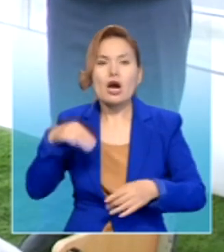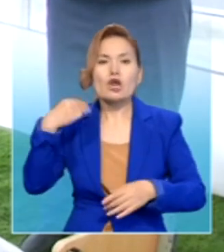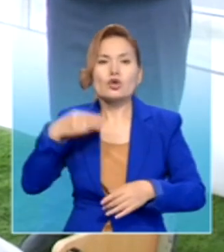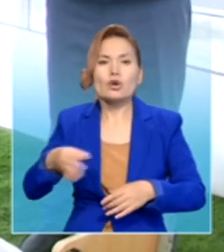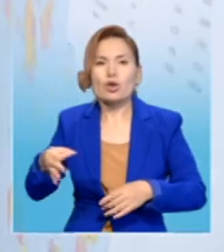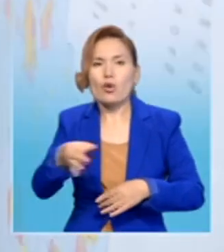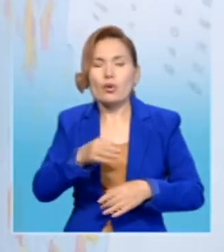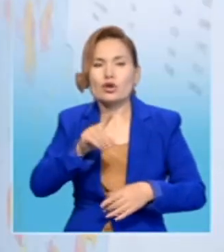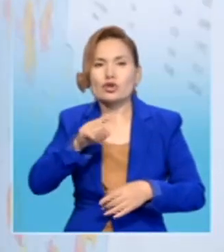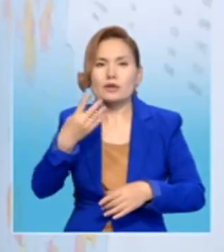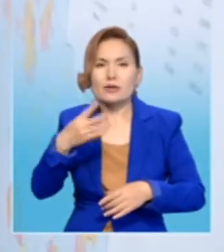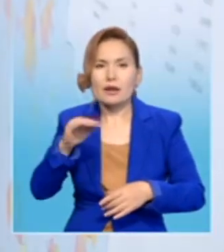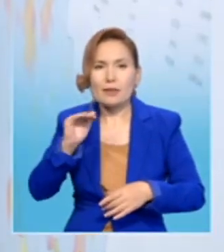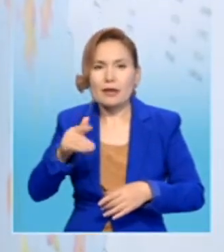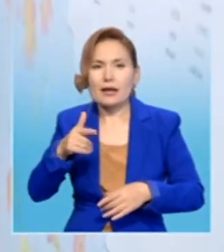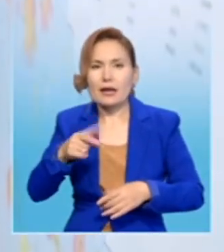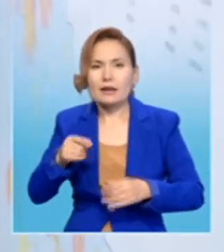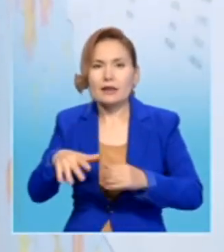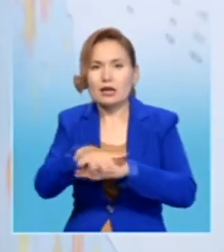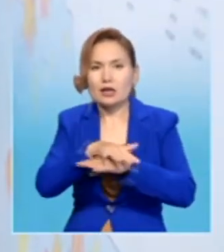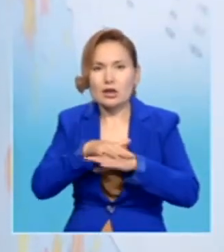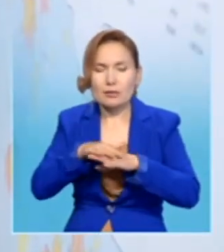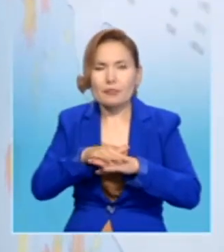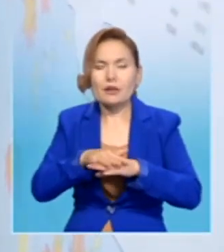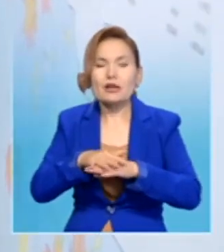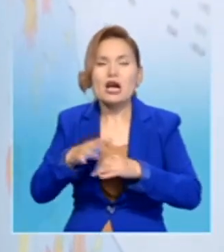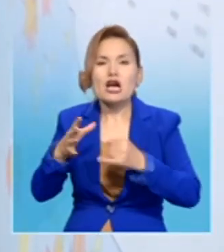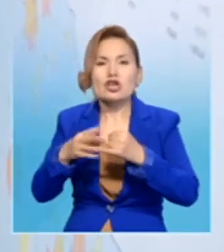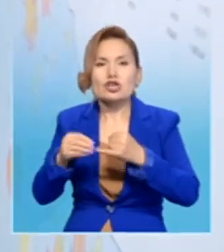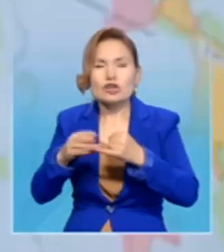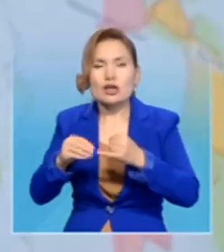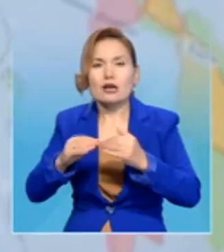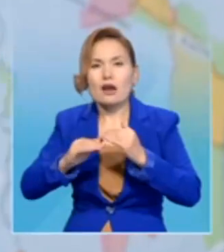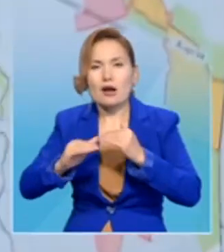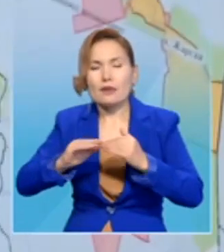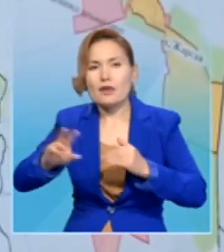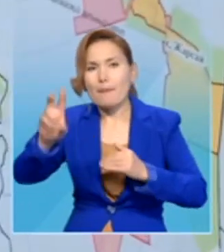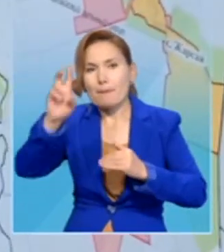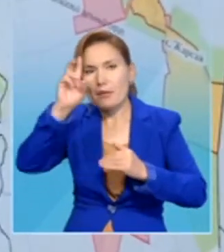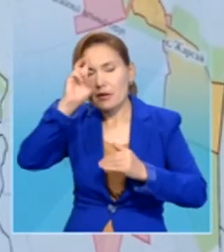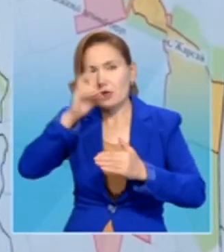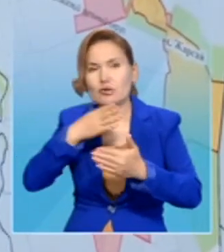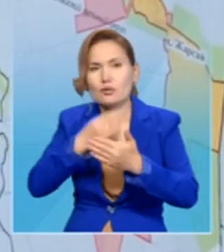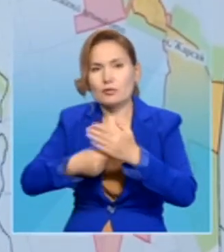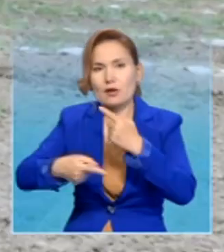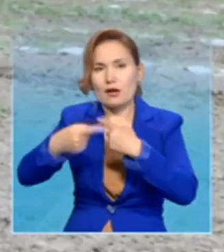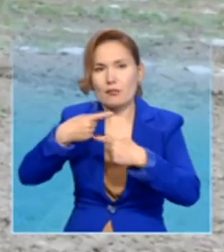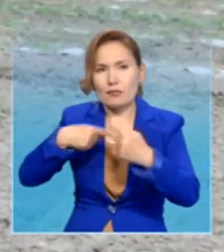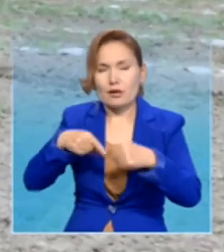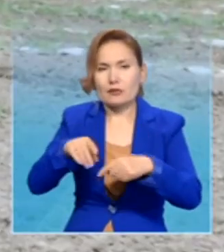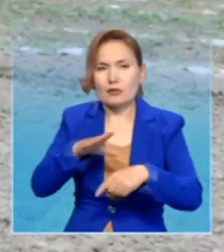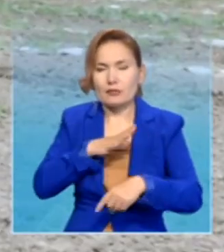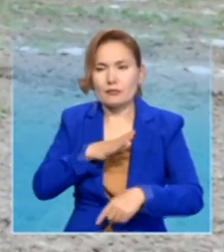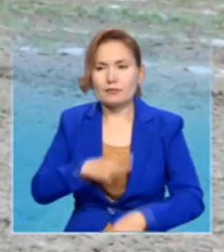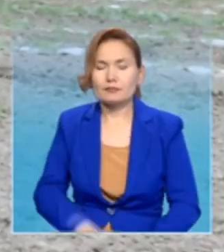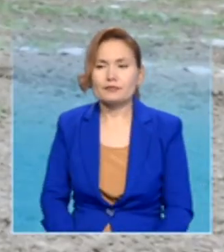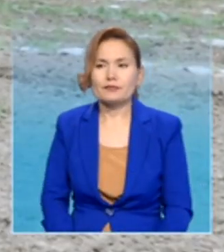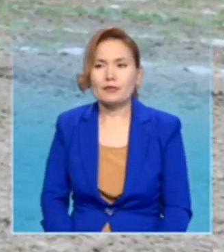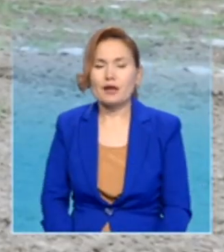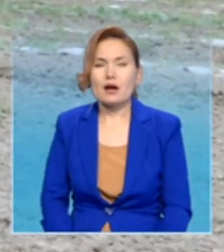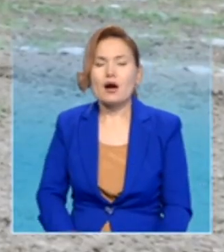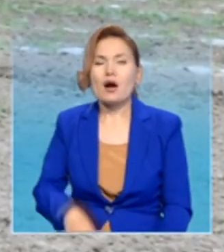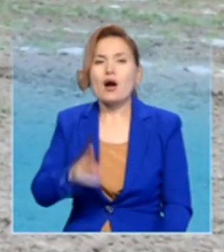Түркістан облыстарындағы 140 мың гектардан астам жайылымдық жер мемлекет меншігіне өткен. Қобда